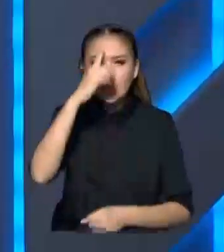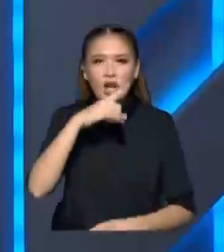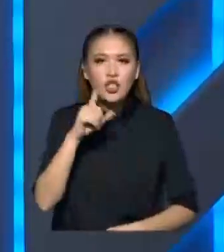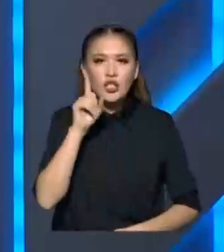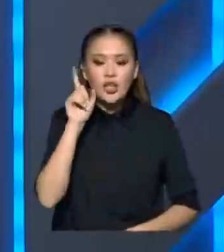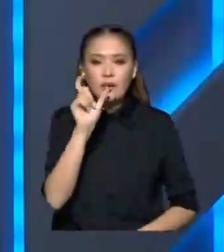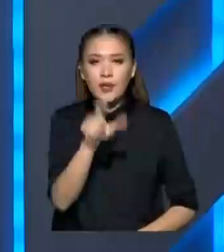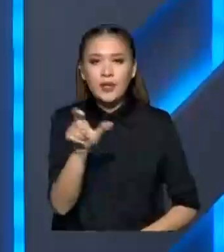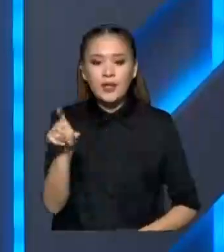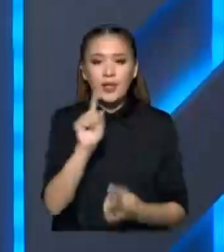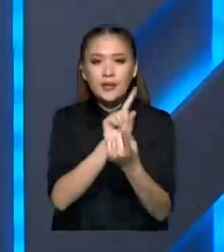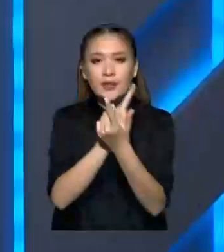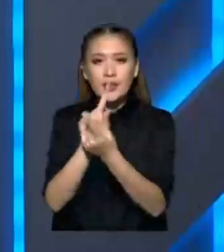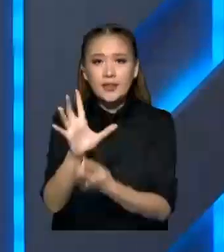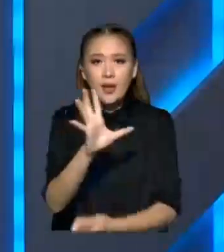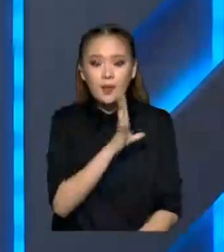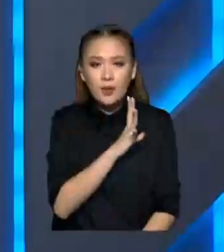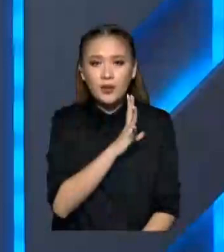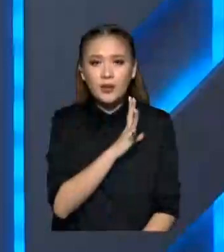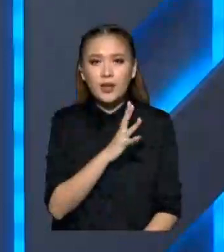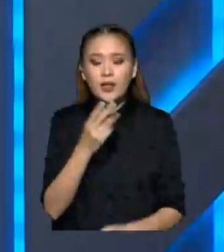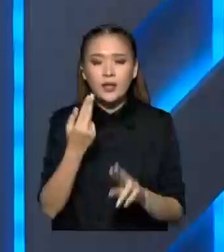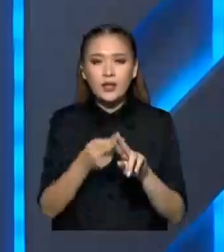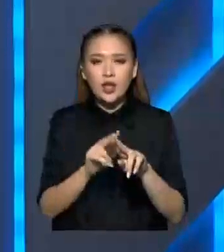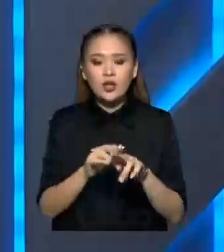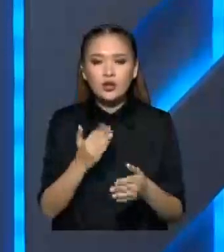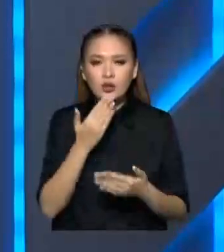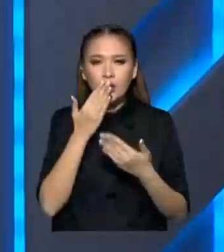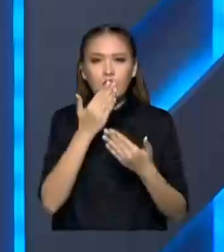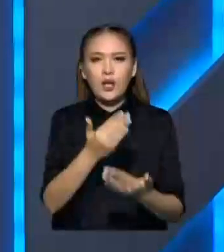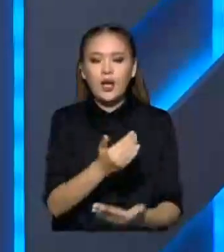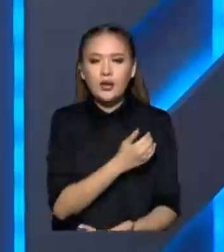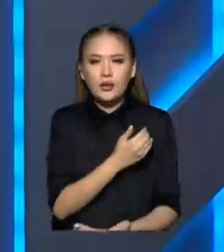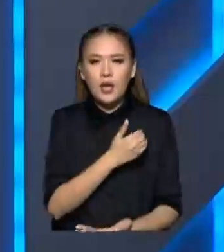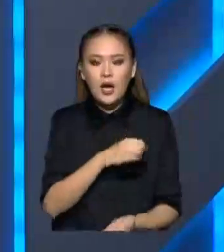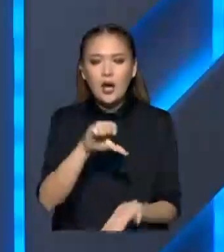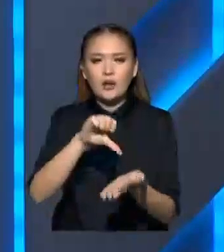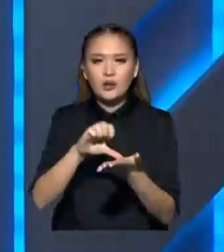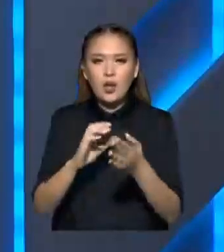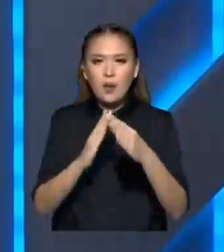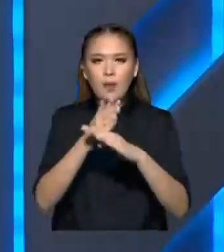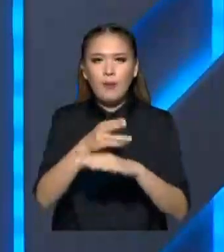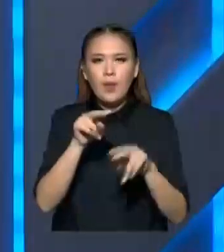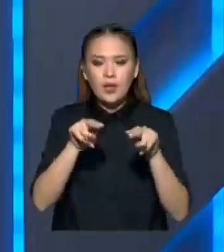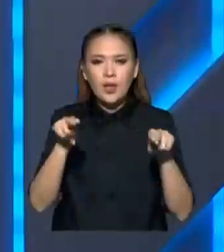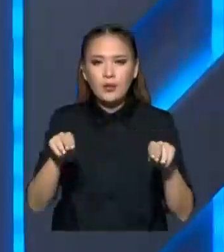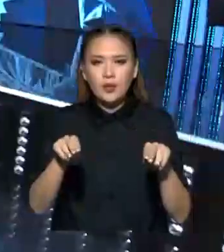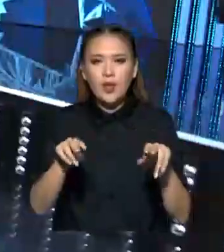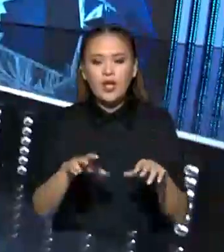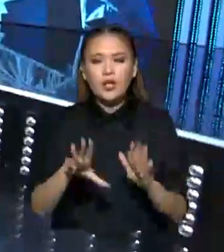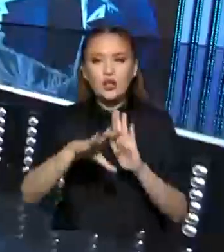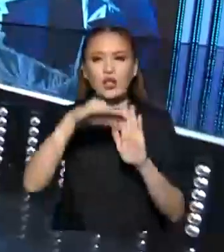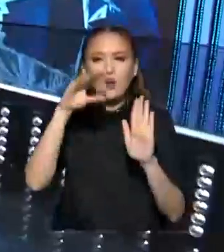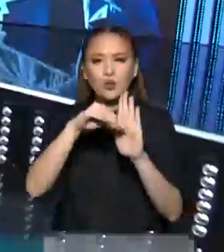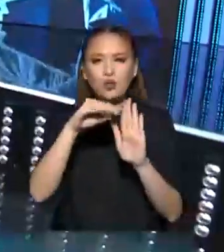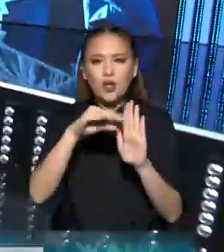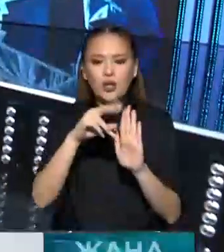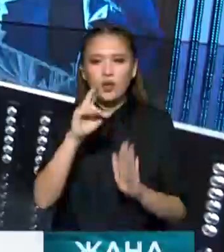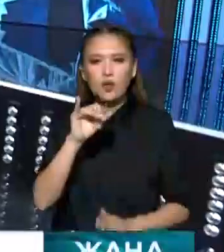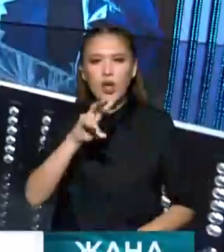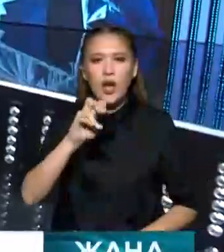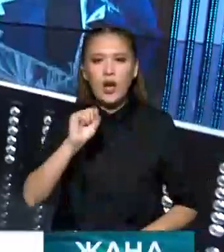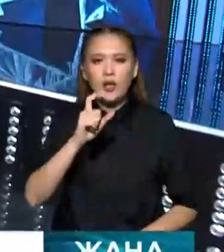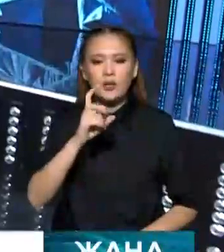кездесті. Жалпы осы сапардан не күтеміз? Осы сұрақты кеңінен талқылау үшін студиямызға парламент мәжілісінің депутаты Ғазиз Құлахмет